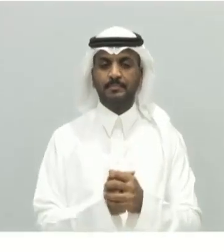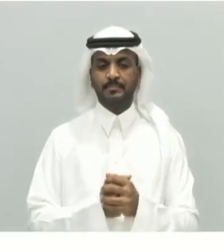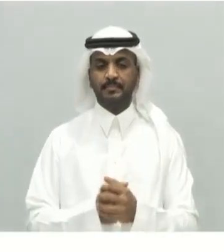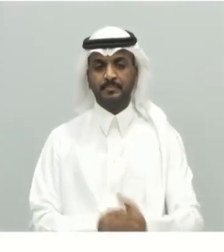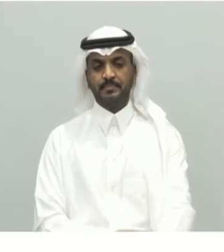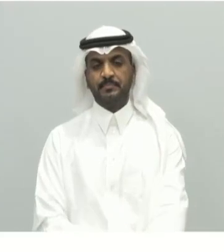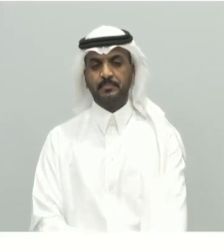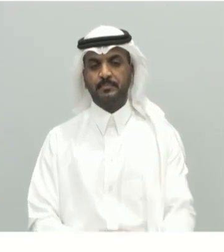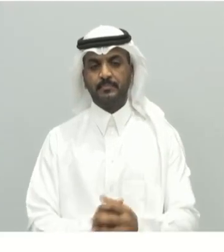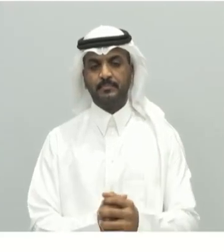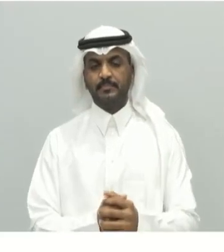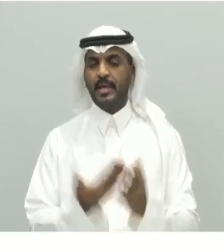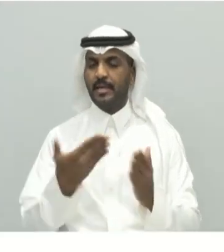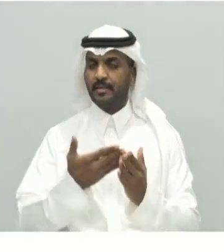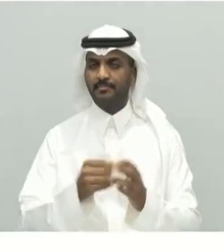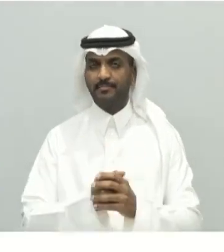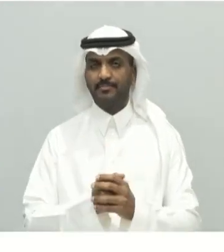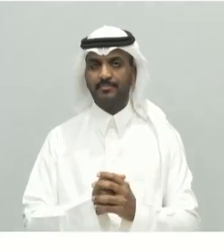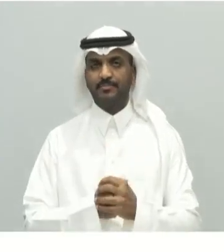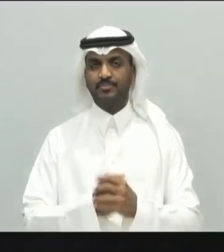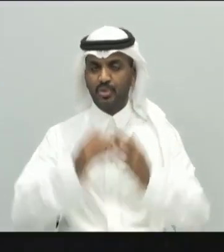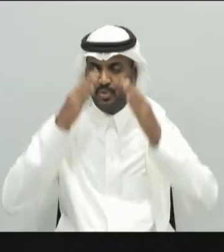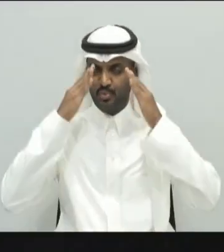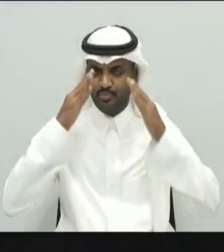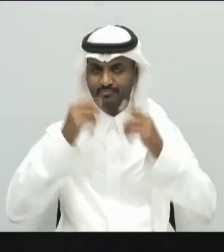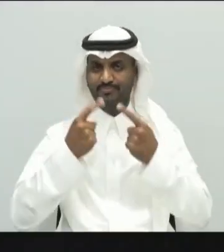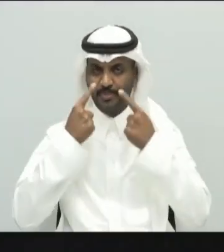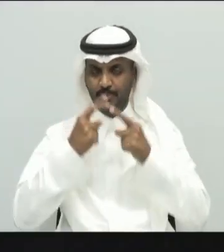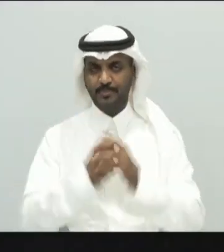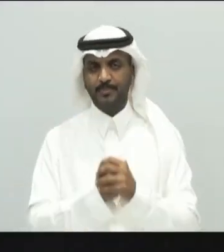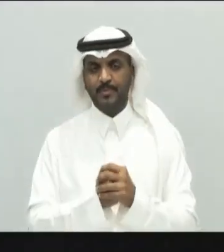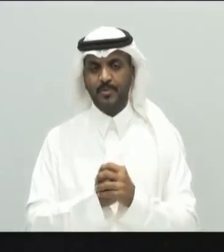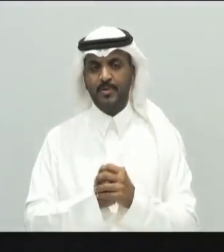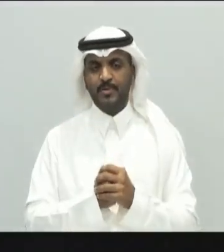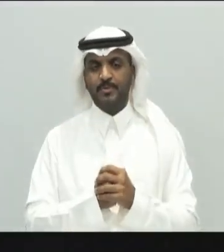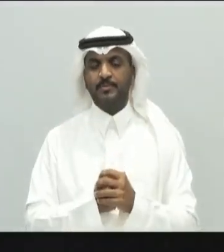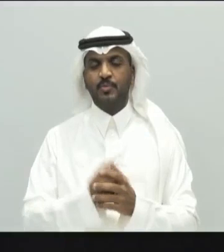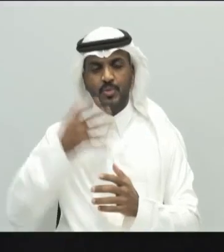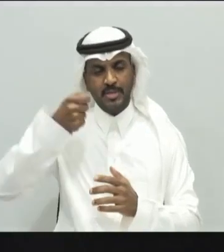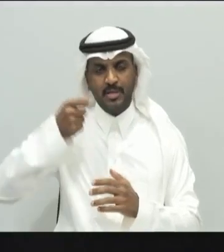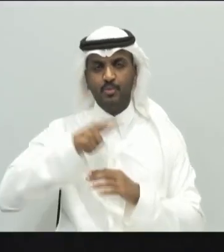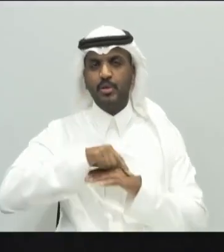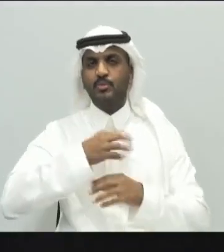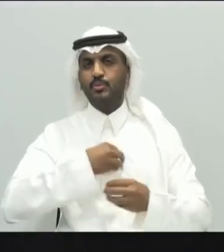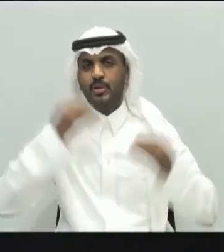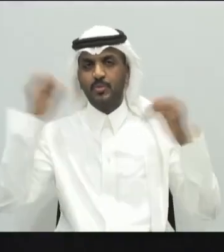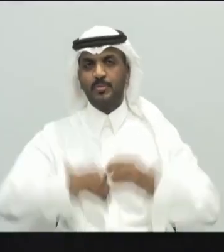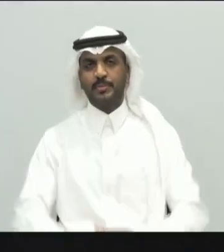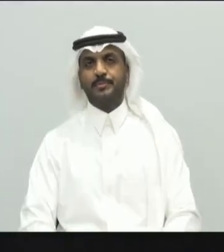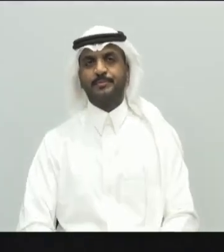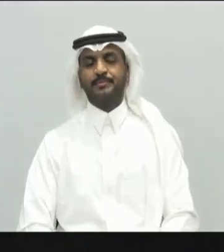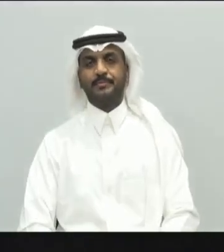الهجره كذا انهينا درسنا شاكرين لكم حسن استماعكم وان صكم والسلام عليكم ورحمه الله